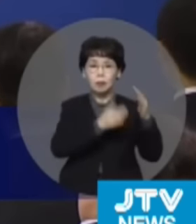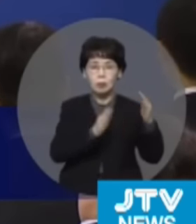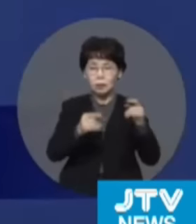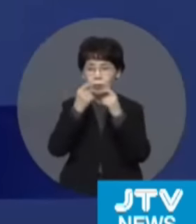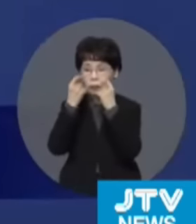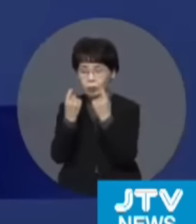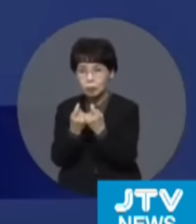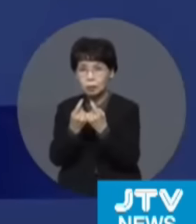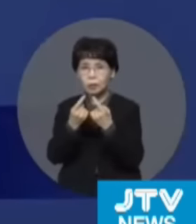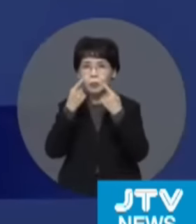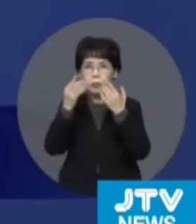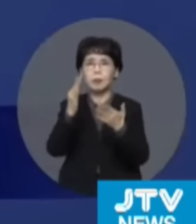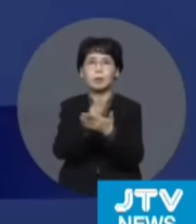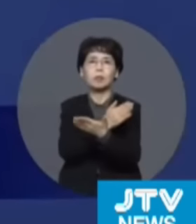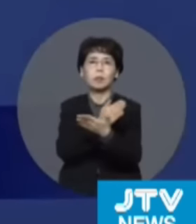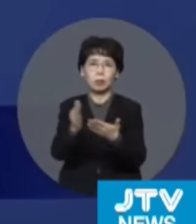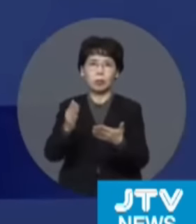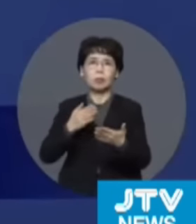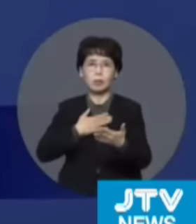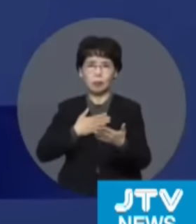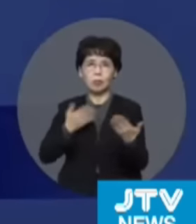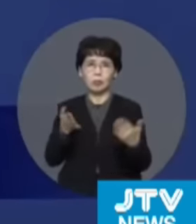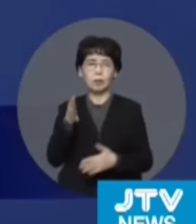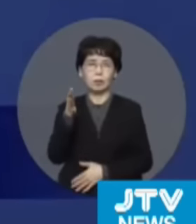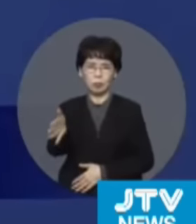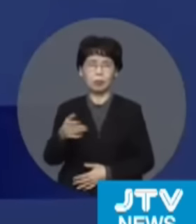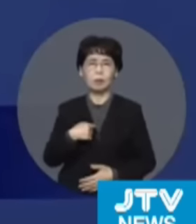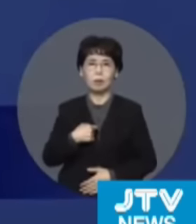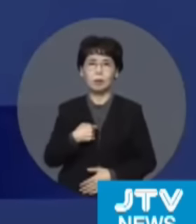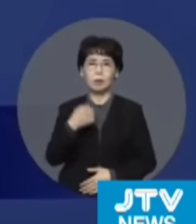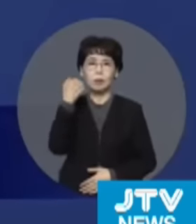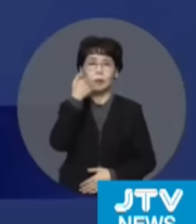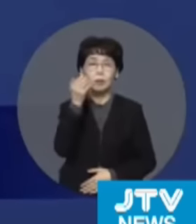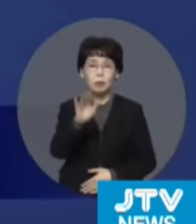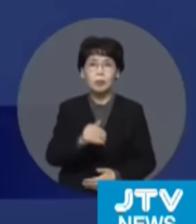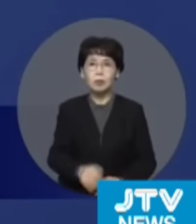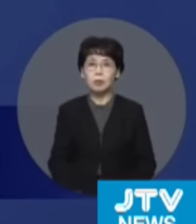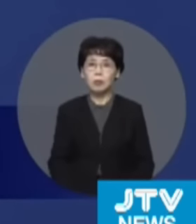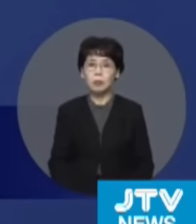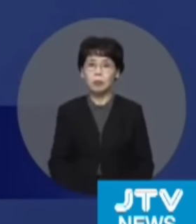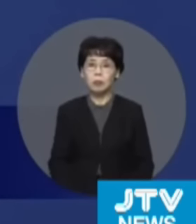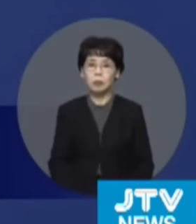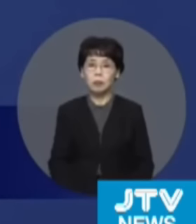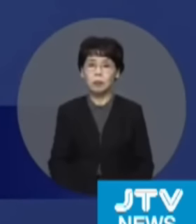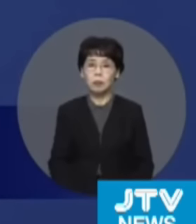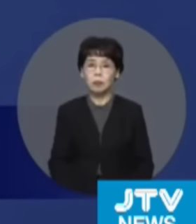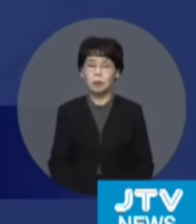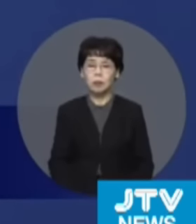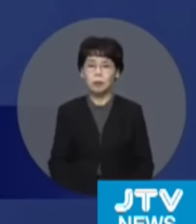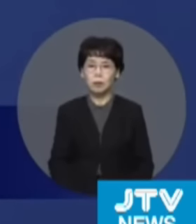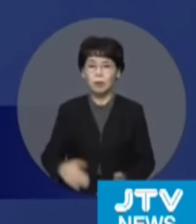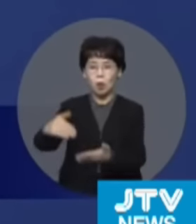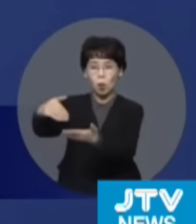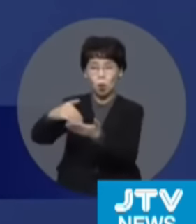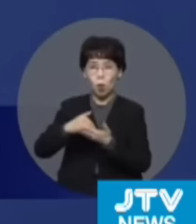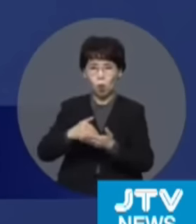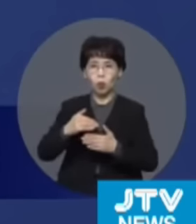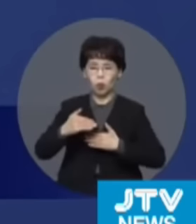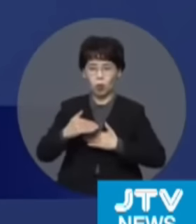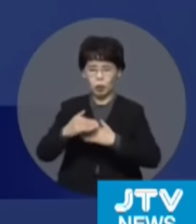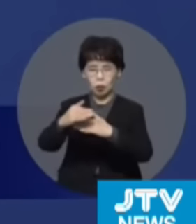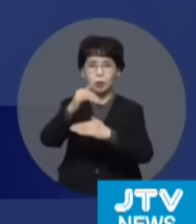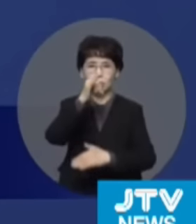늘 신조로 삼아와서 일을 했습니다. 어느 누구라도 보고도 딱 계통을 밟아서 해야